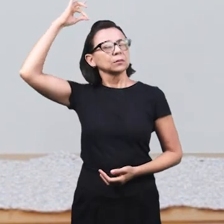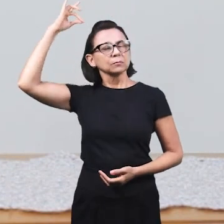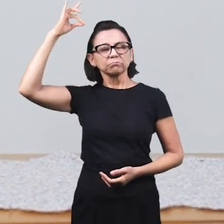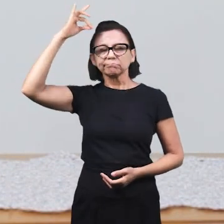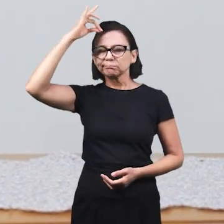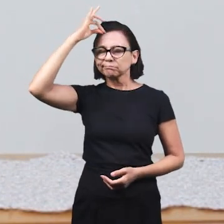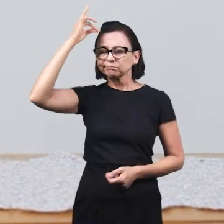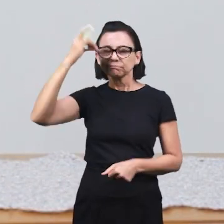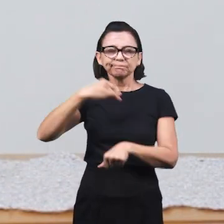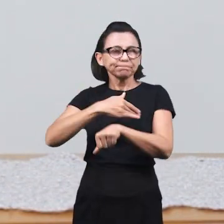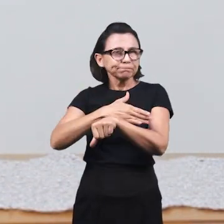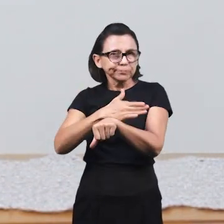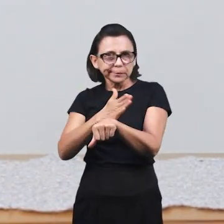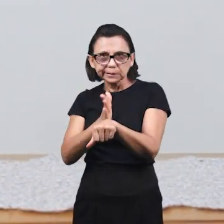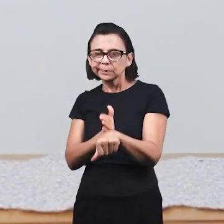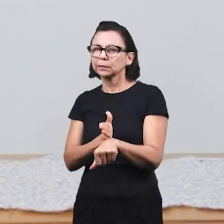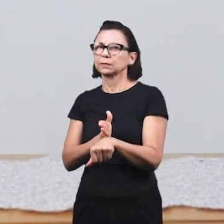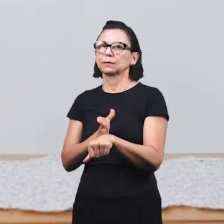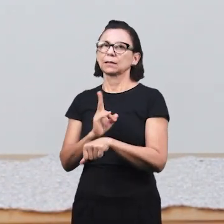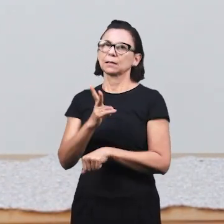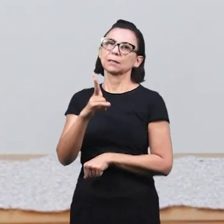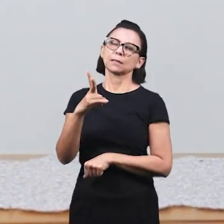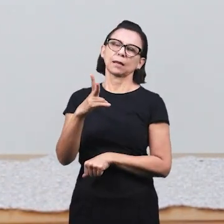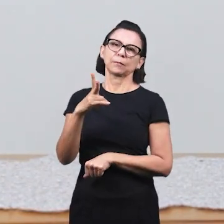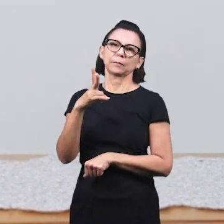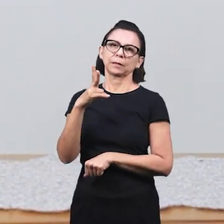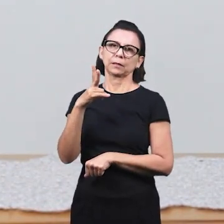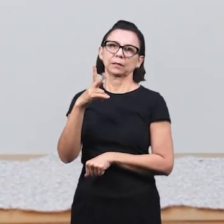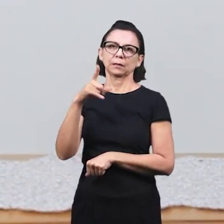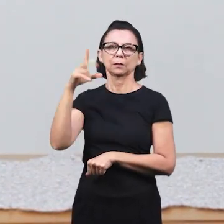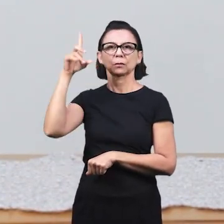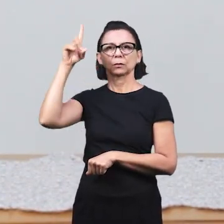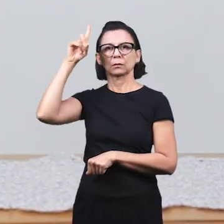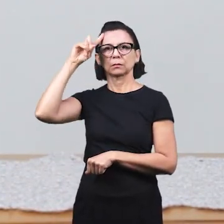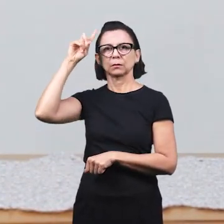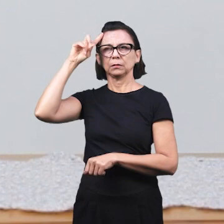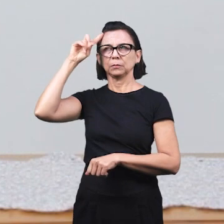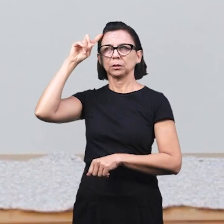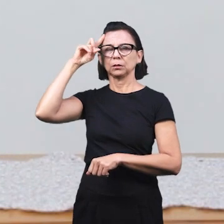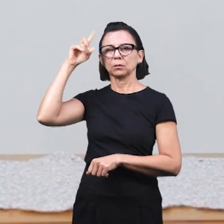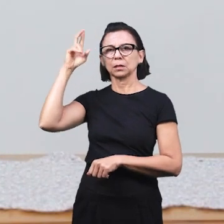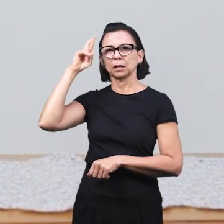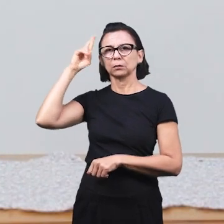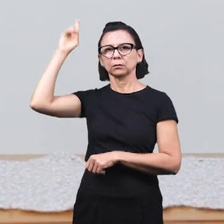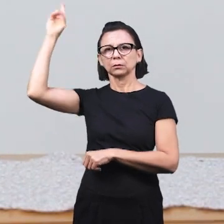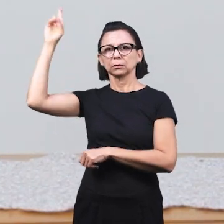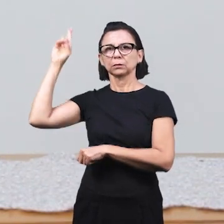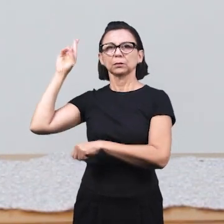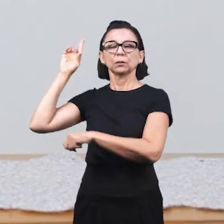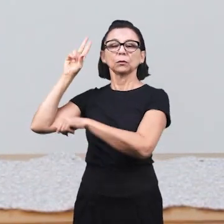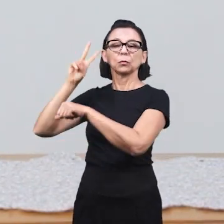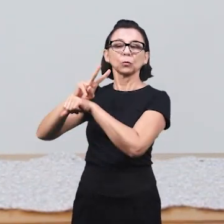в общении с Ним, в присутствии Духа Святого, постоянно. И Он с нами, потому что Он